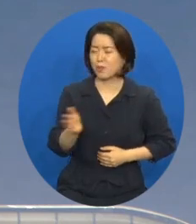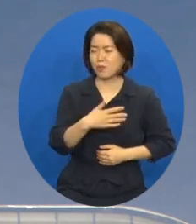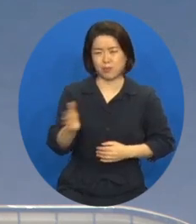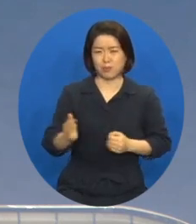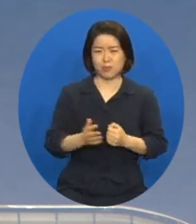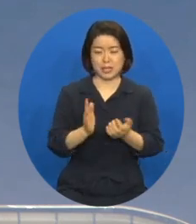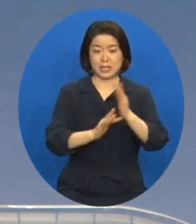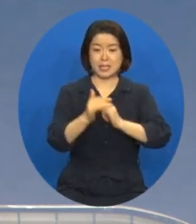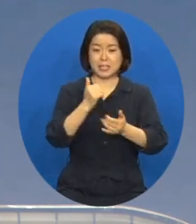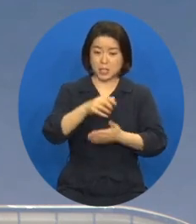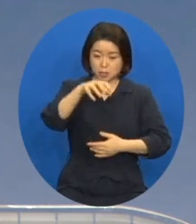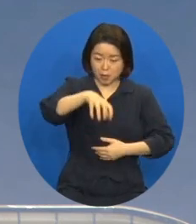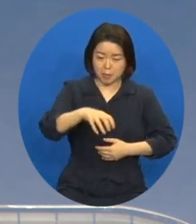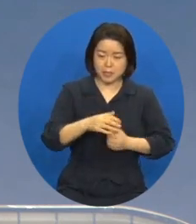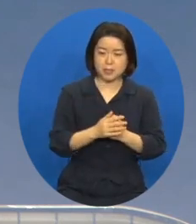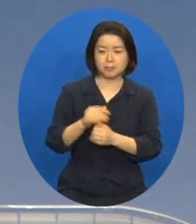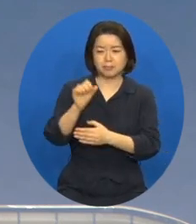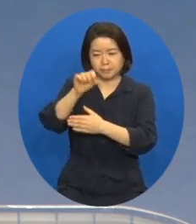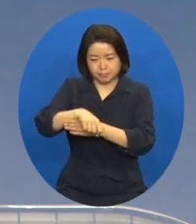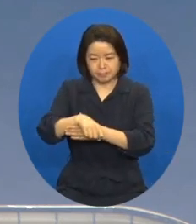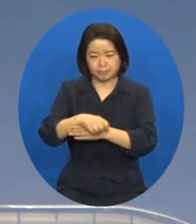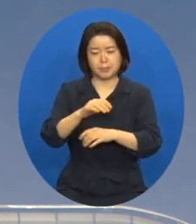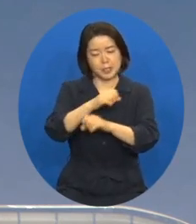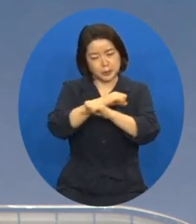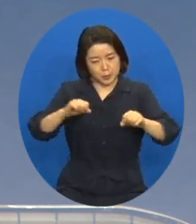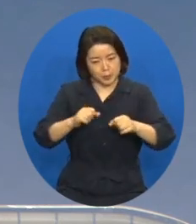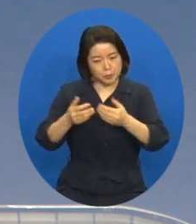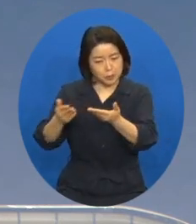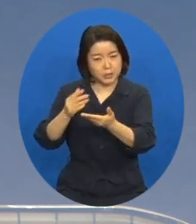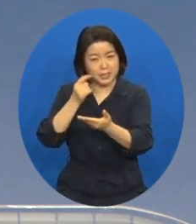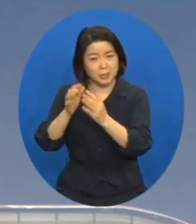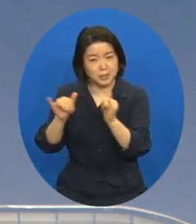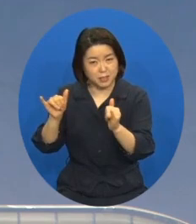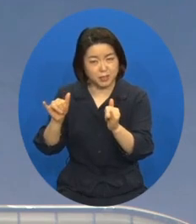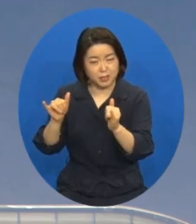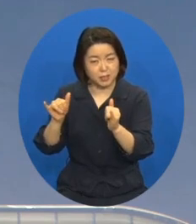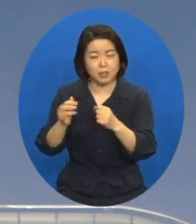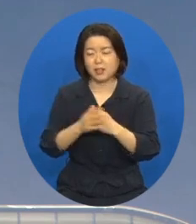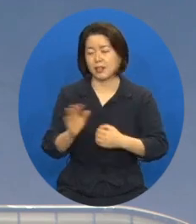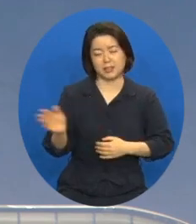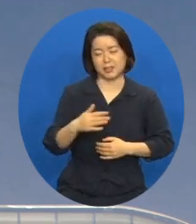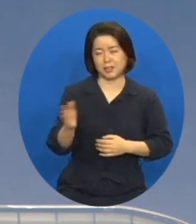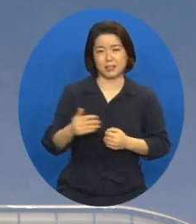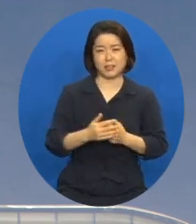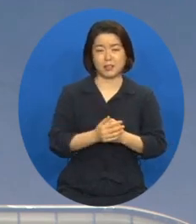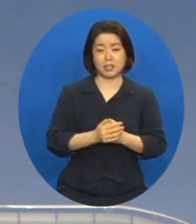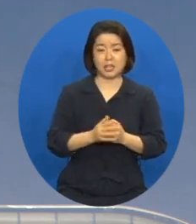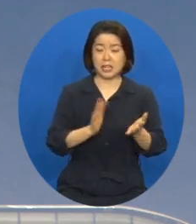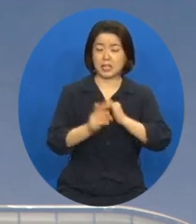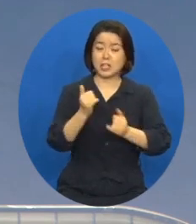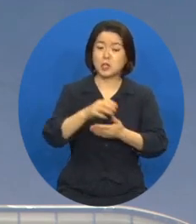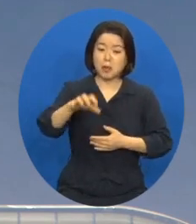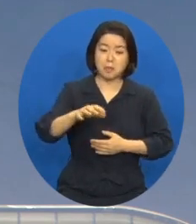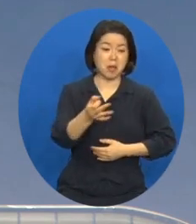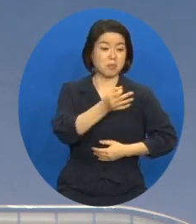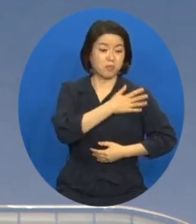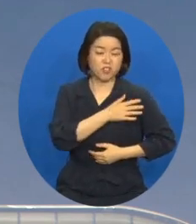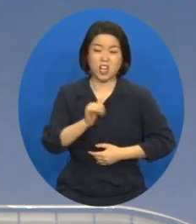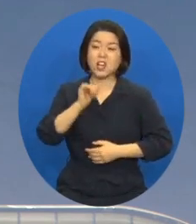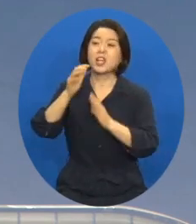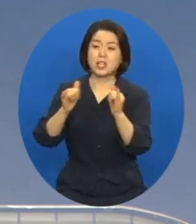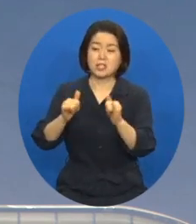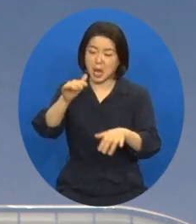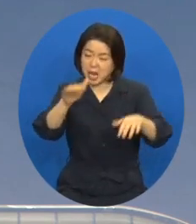예수님 앞에서 받아주지 못할 사람이 있겠습니까? 예수님 앞에서도 무슨 부자다 가난한 자다